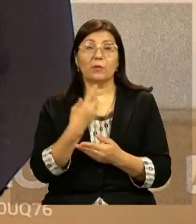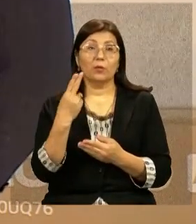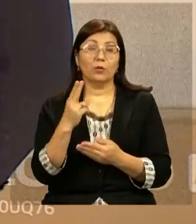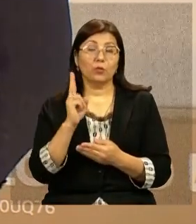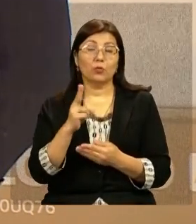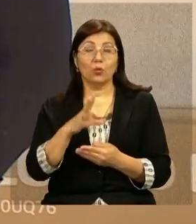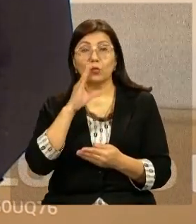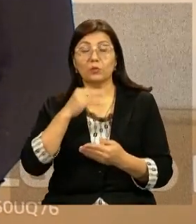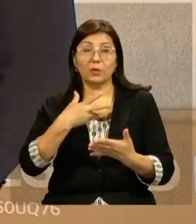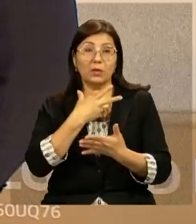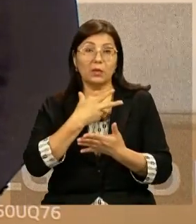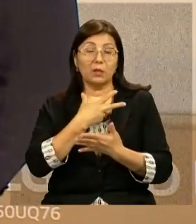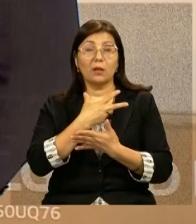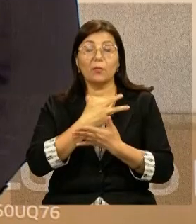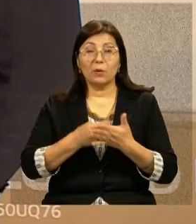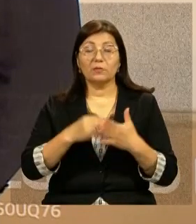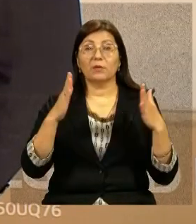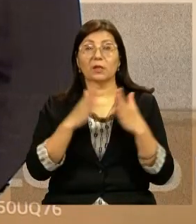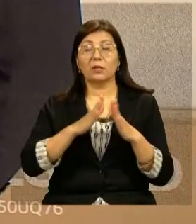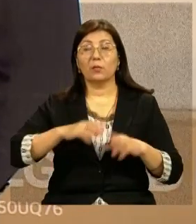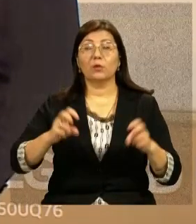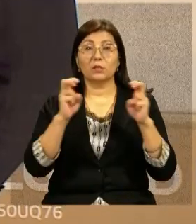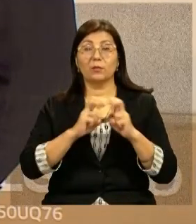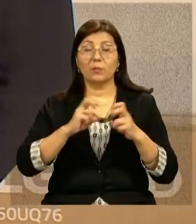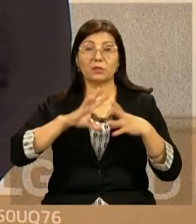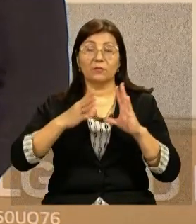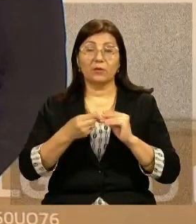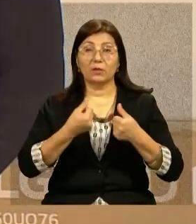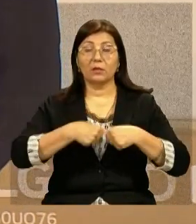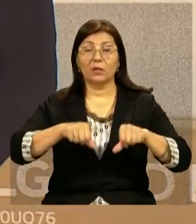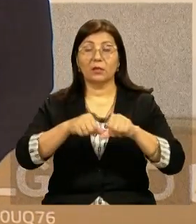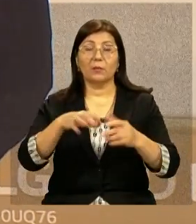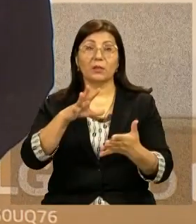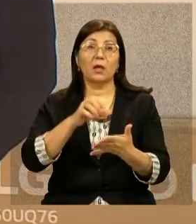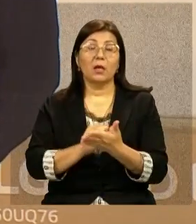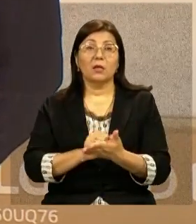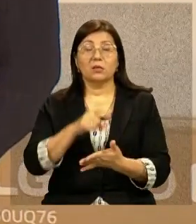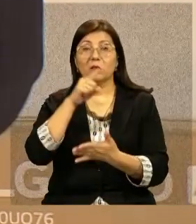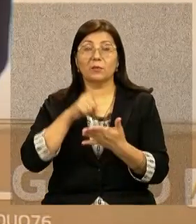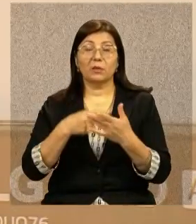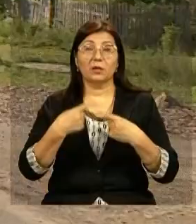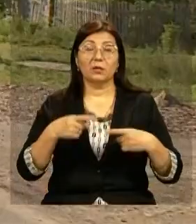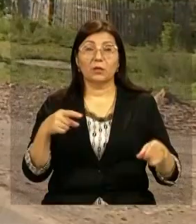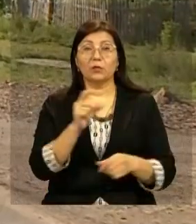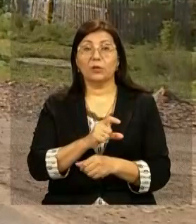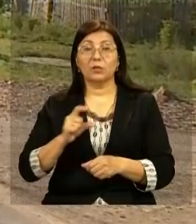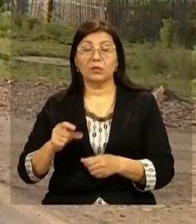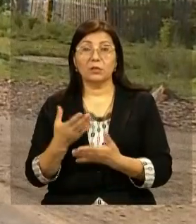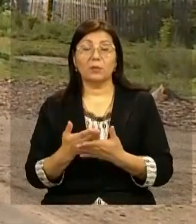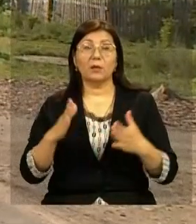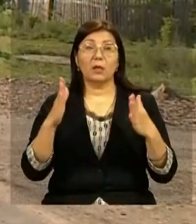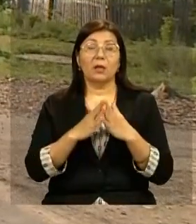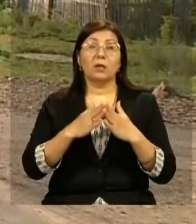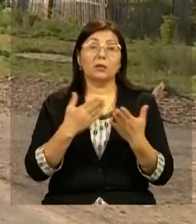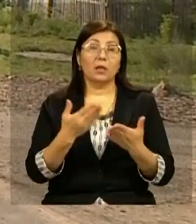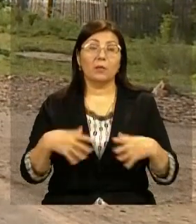уже получил жилье взамен разрушенного стихии. После проверки и результата оценочной кампании займемся жилищным вопросом и других жителей. Дома для семей